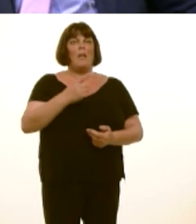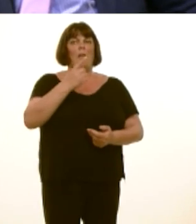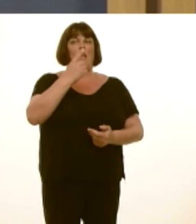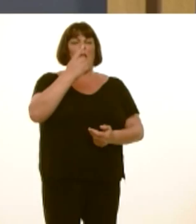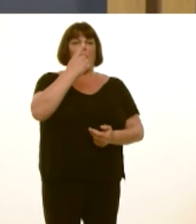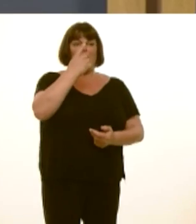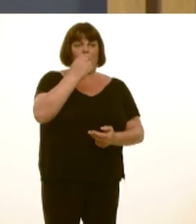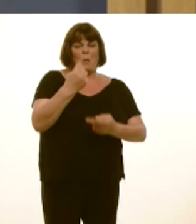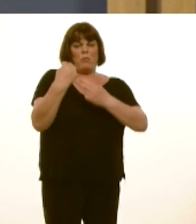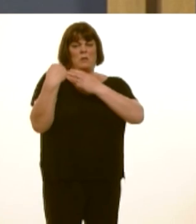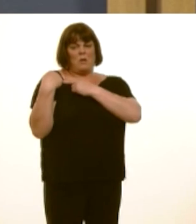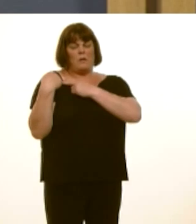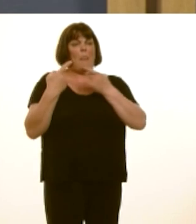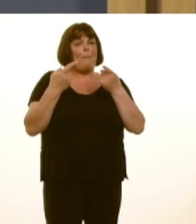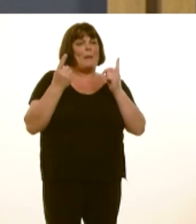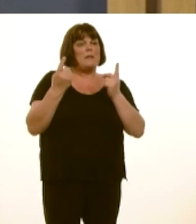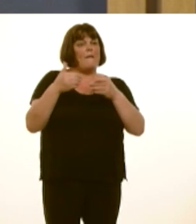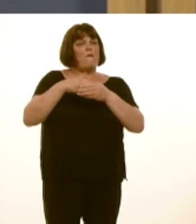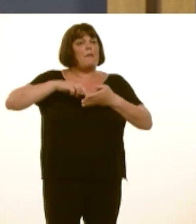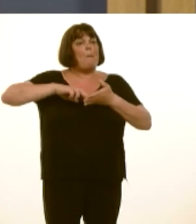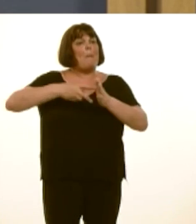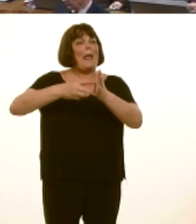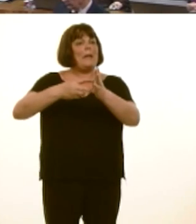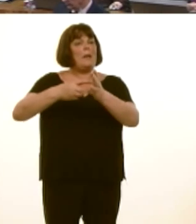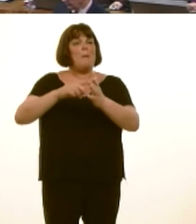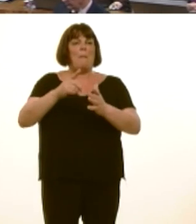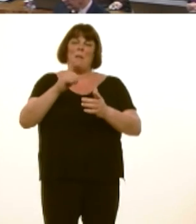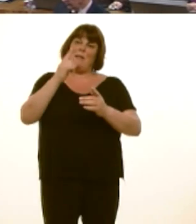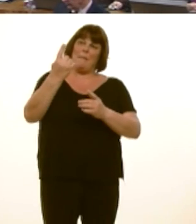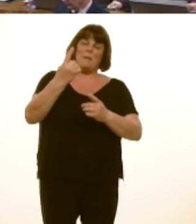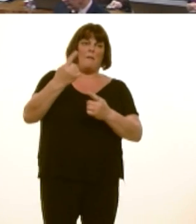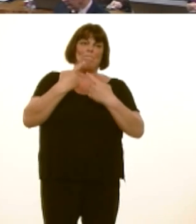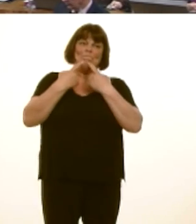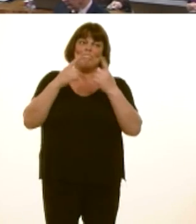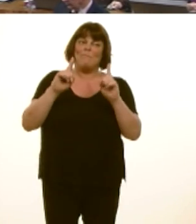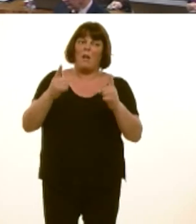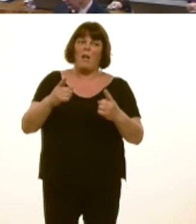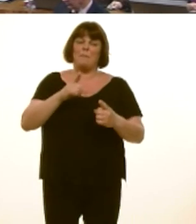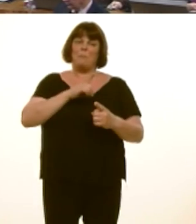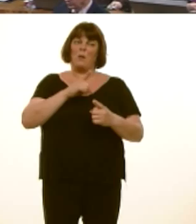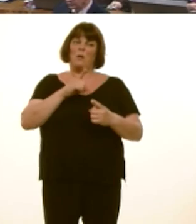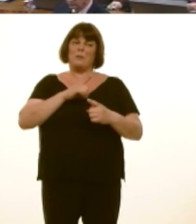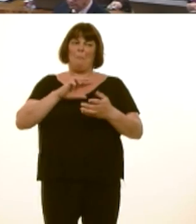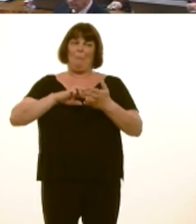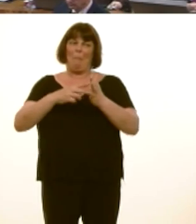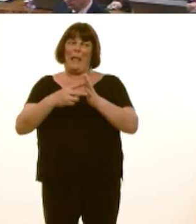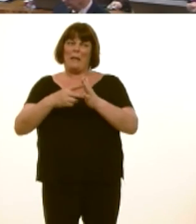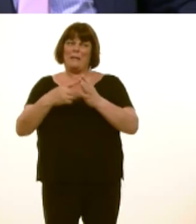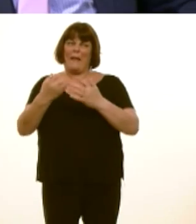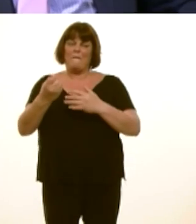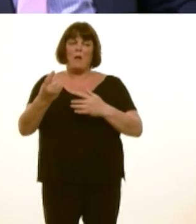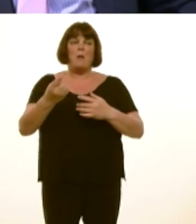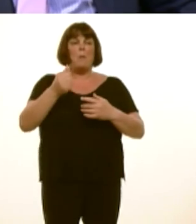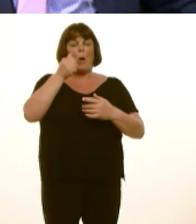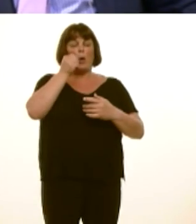ar hyn o bryd. Ond fel wedys i, mae'r aelod wedi gwneud i sylwadau, mae'n sylwadau cryf, a byddwn i'n gobeithio bod cyngor Sir Gar yn gwrando